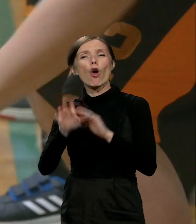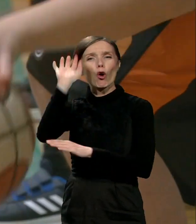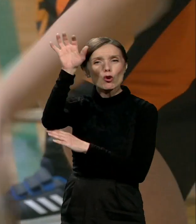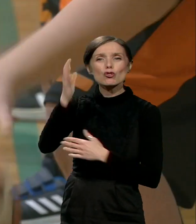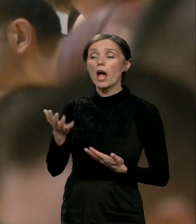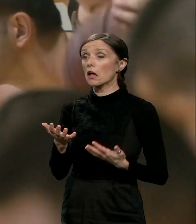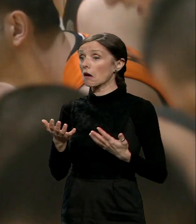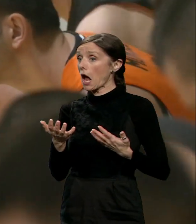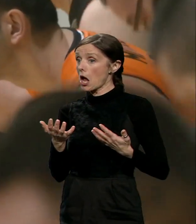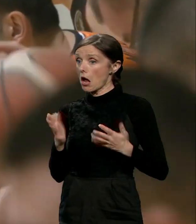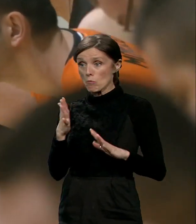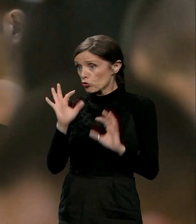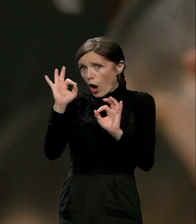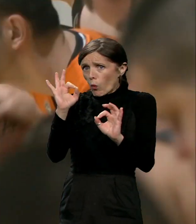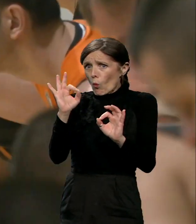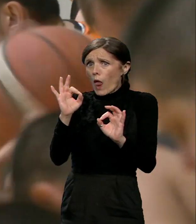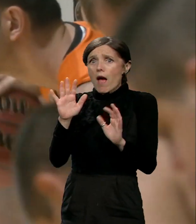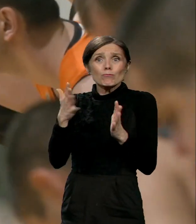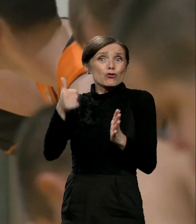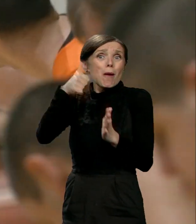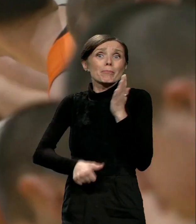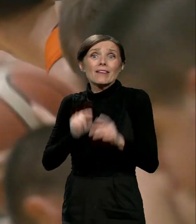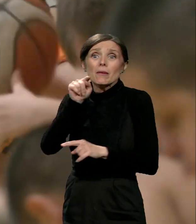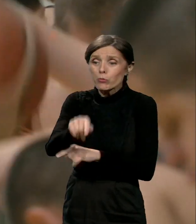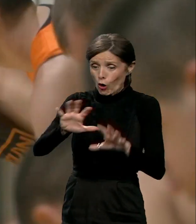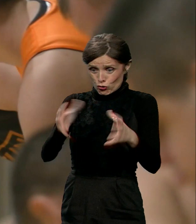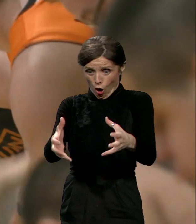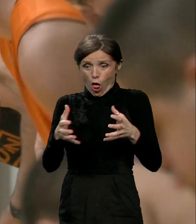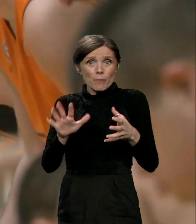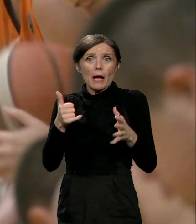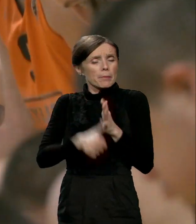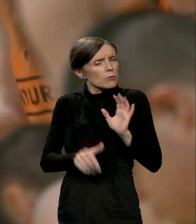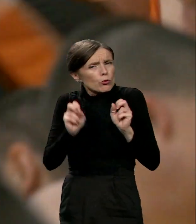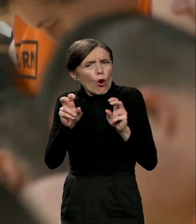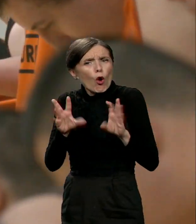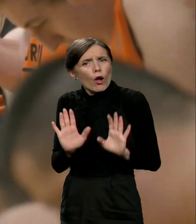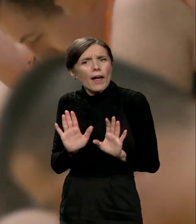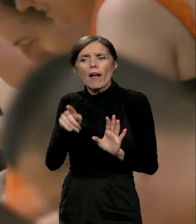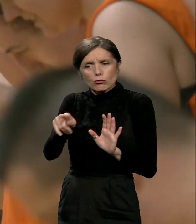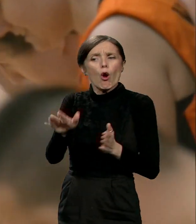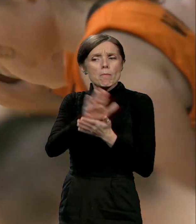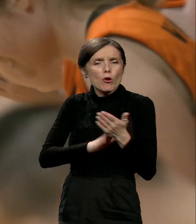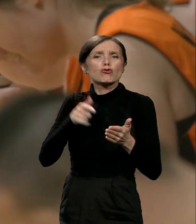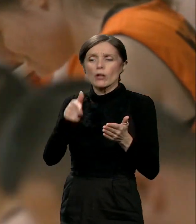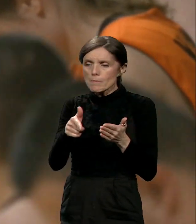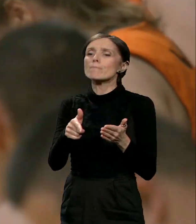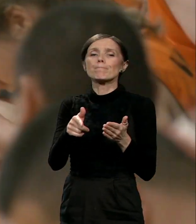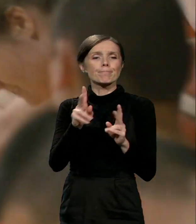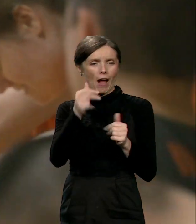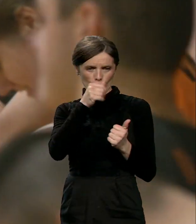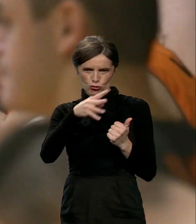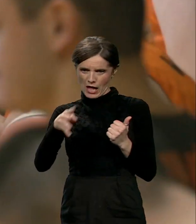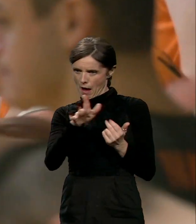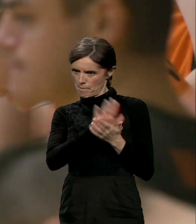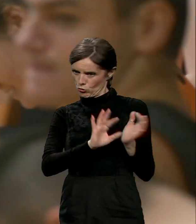možda nema ni jednu, možda prvi put se sreće sa loptom, i prosto onda odatle krećemo da apsolutno ste u pravu i na